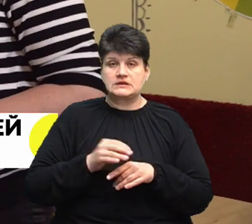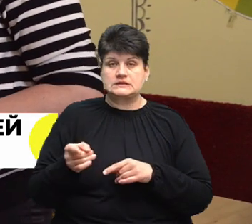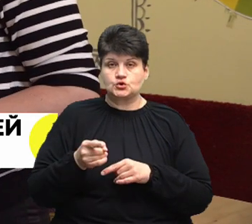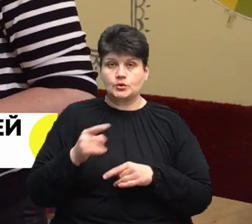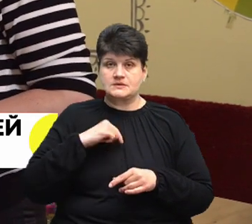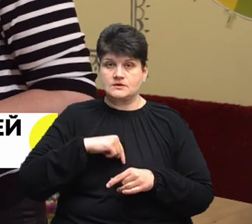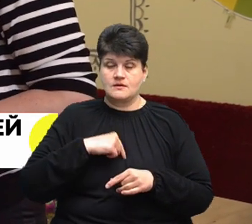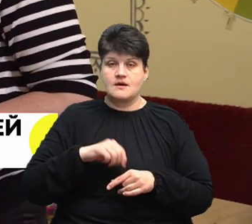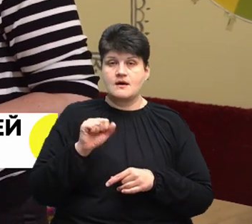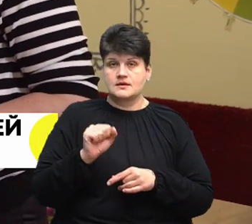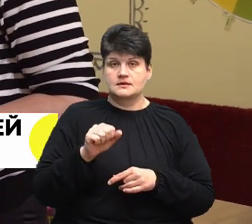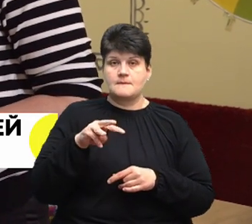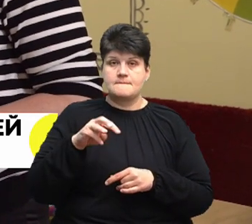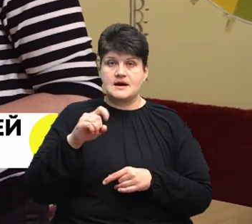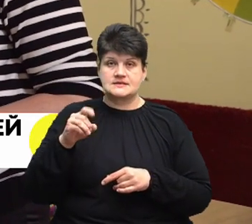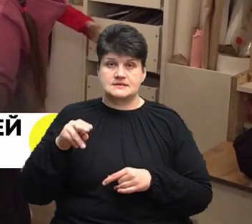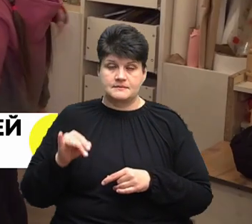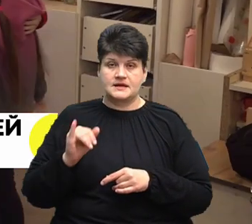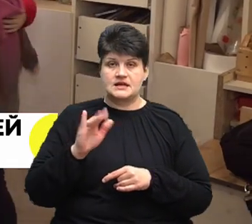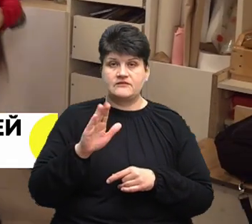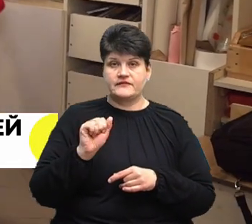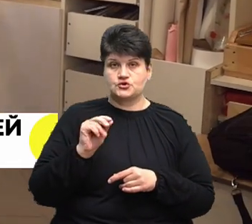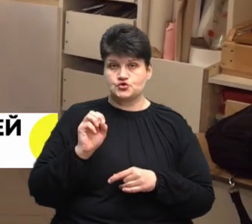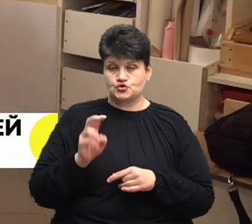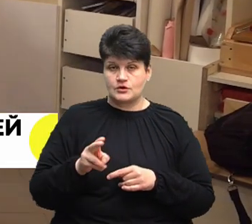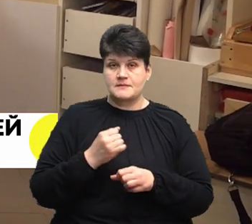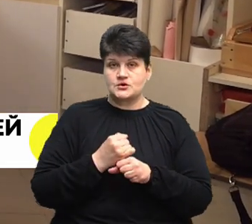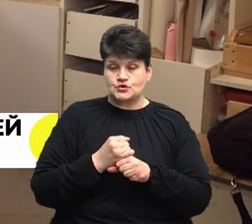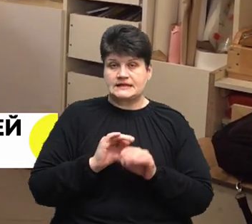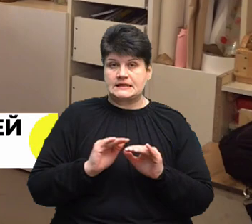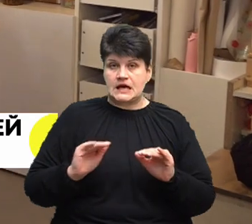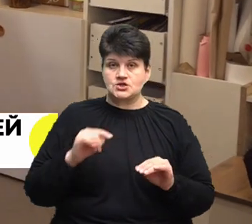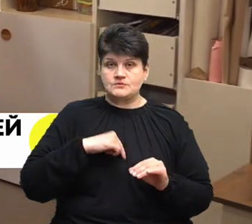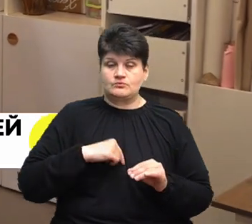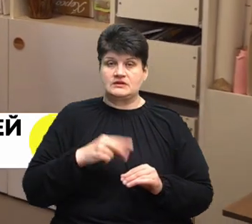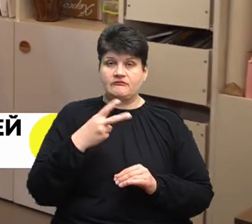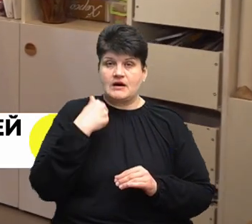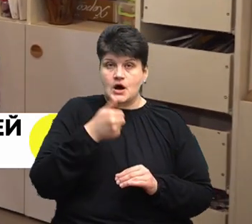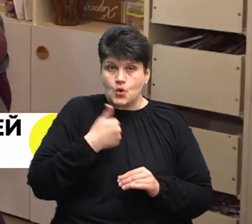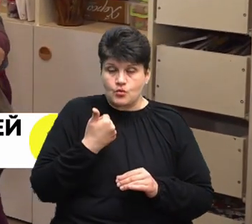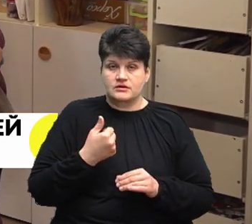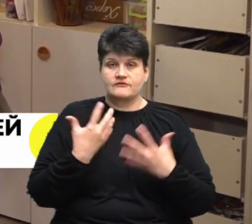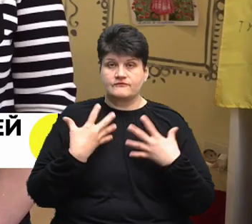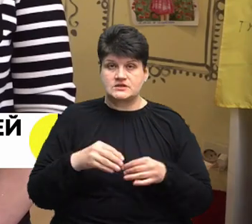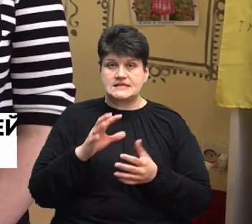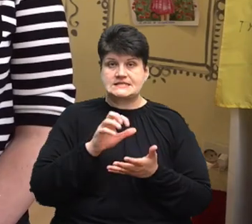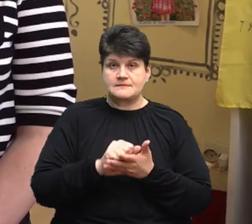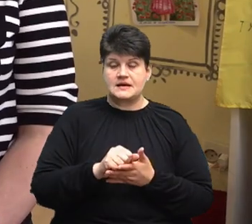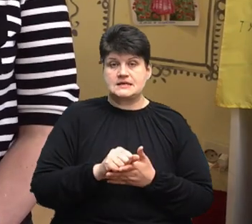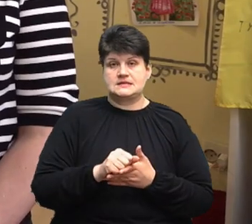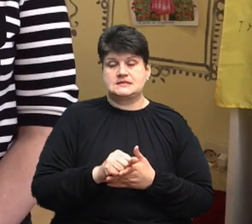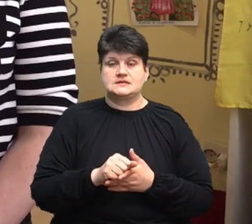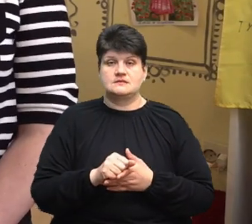Анна Мазепа-Іващук. Жінка працює дитячим психологом 2 роки. З початком повномасштабної війни вона займається з дітьми переселенців. Цей